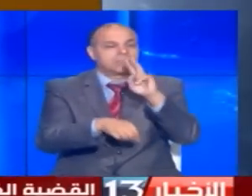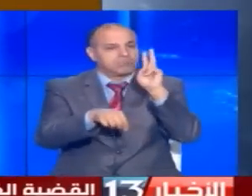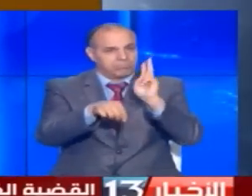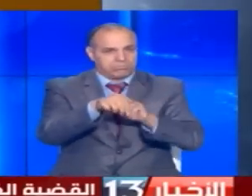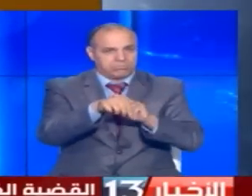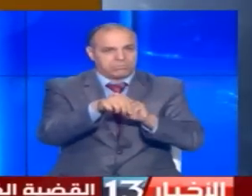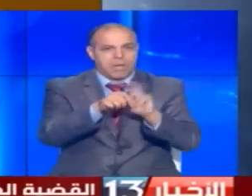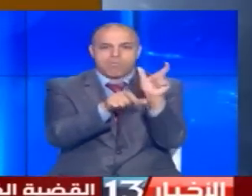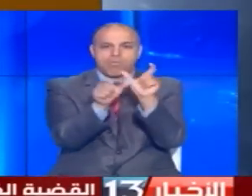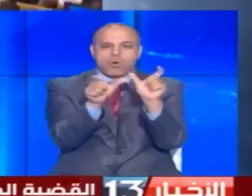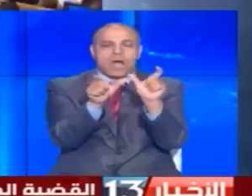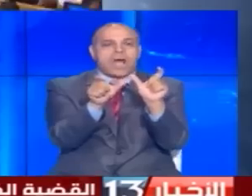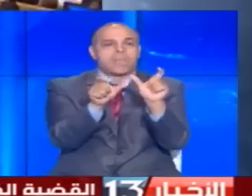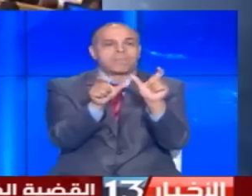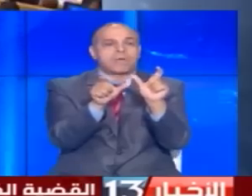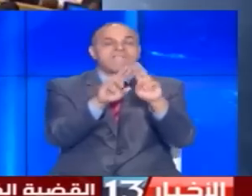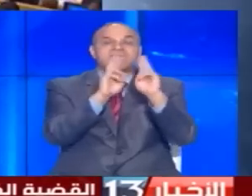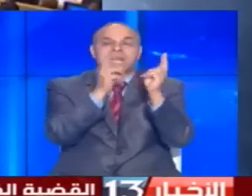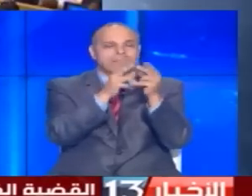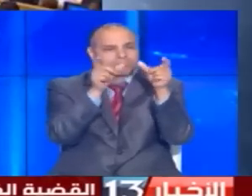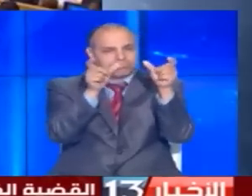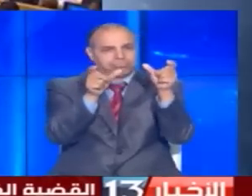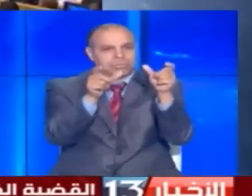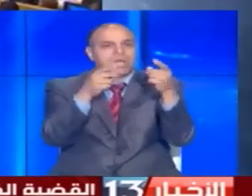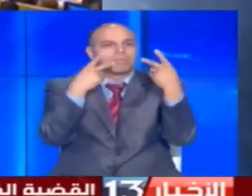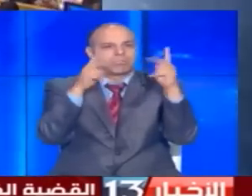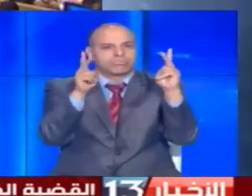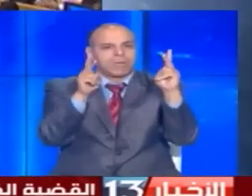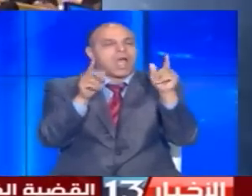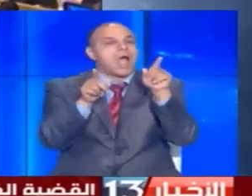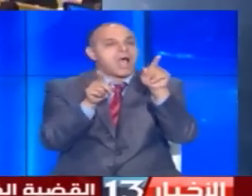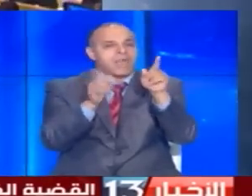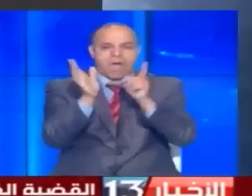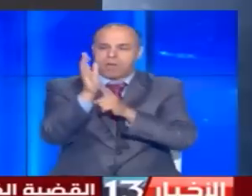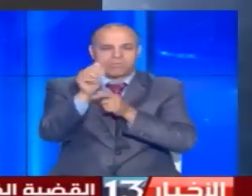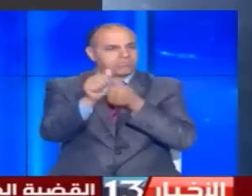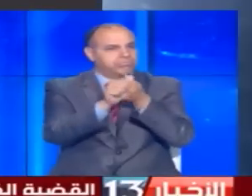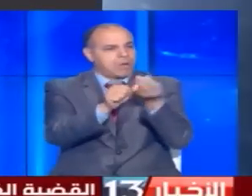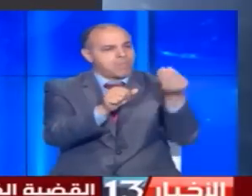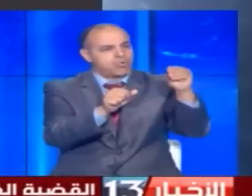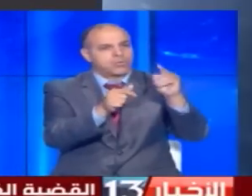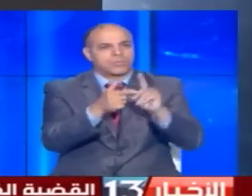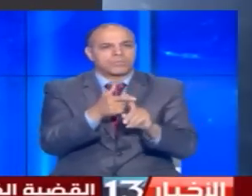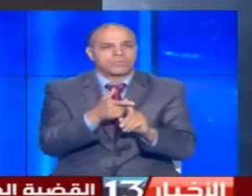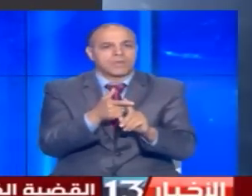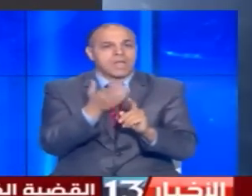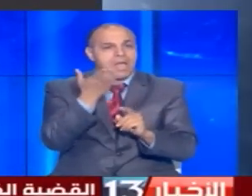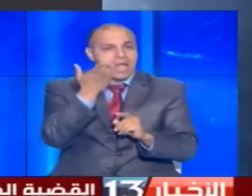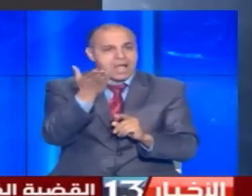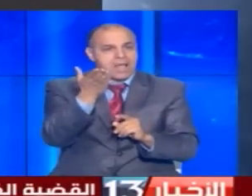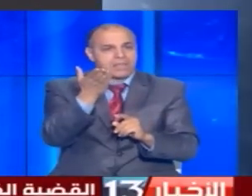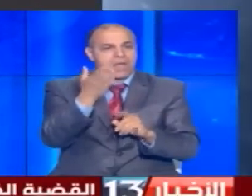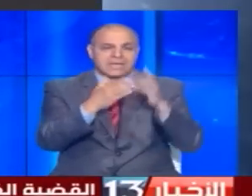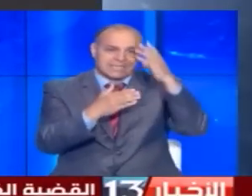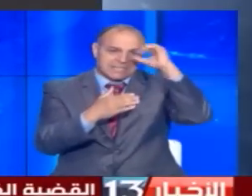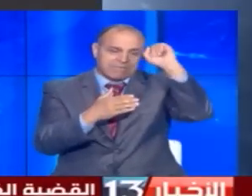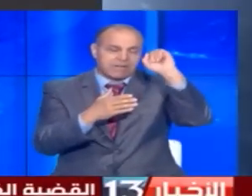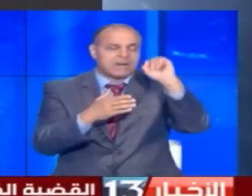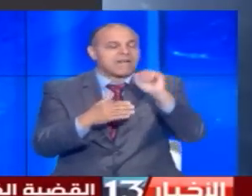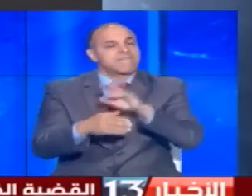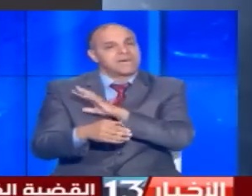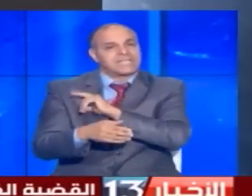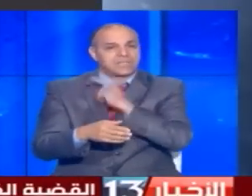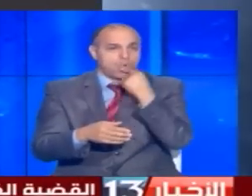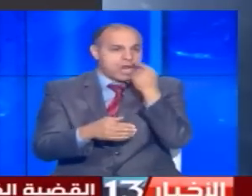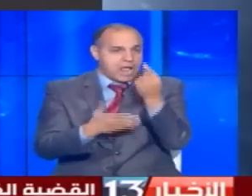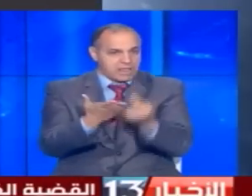بوضع مراقب في المنظمة الدولية يمنحها صلاحيات قانونية إضافية. في الأثناء صرح السفير الفلسطيني رياض